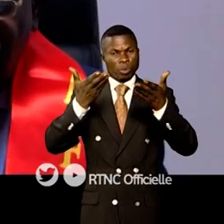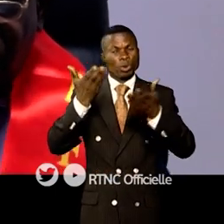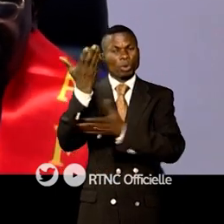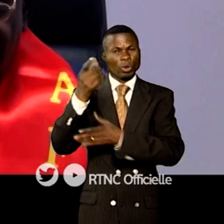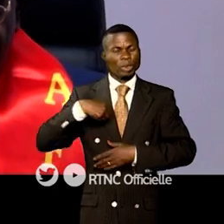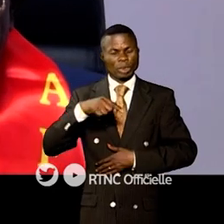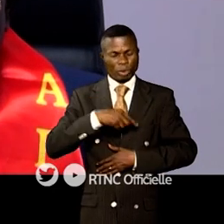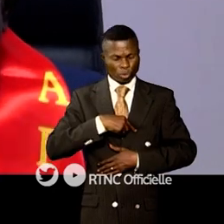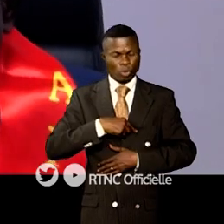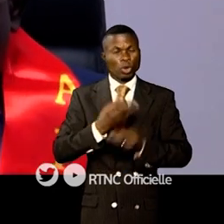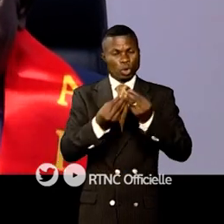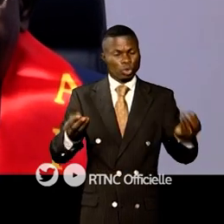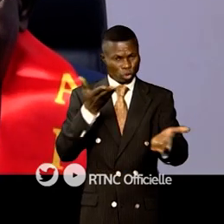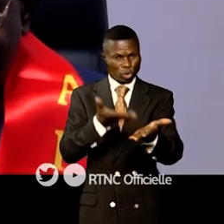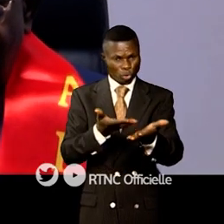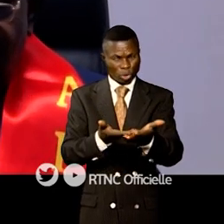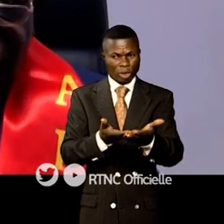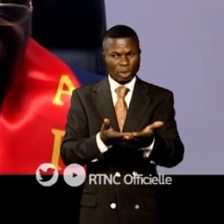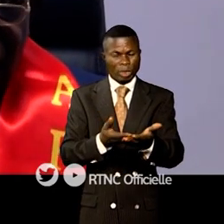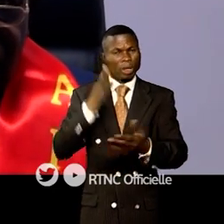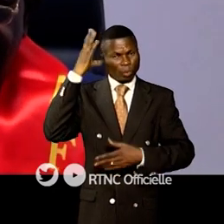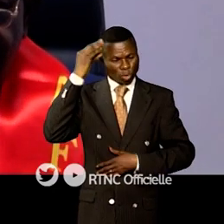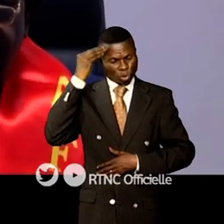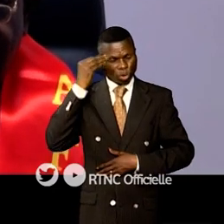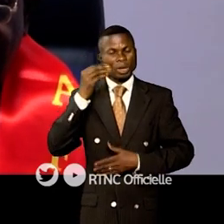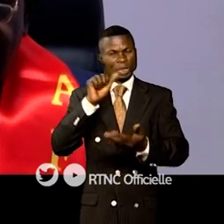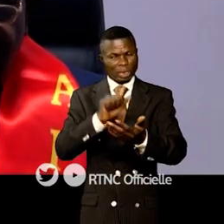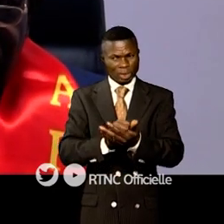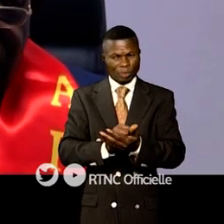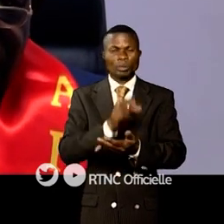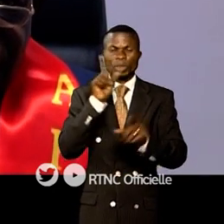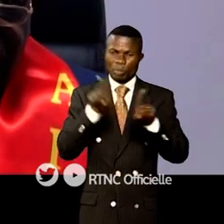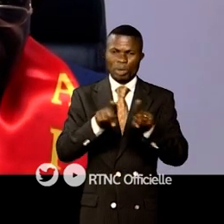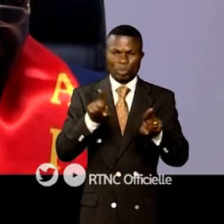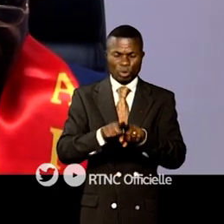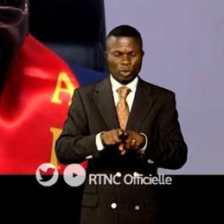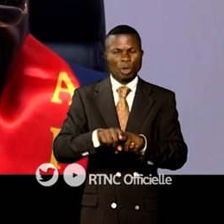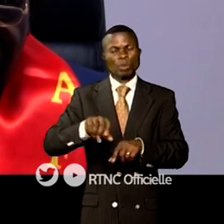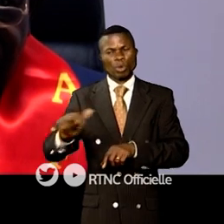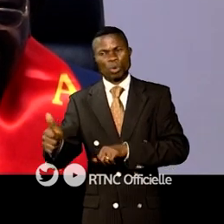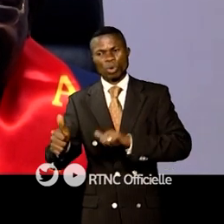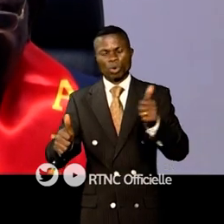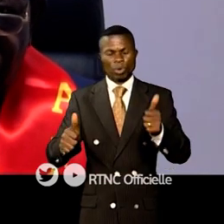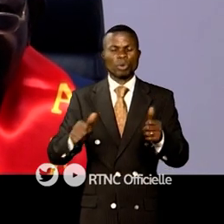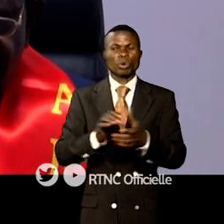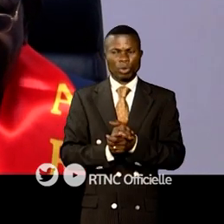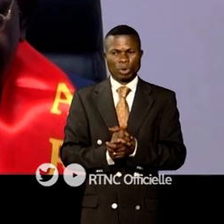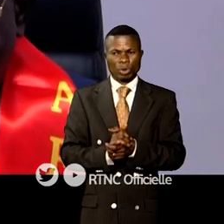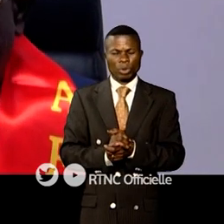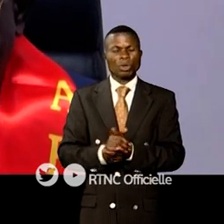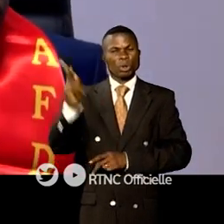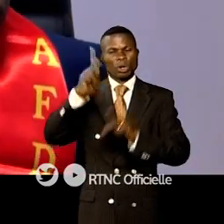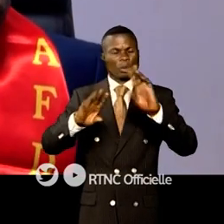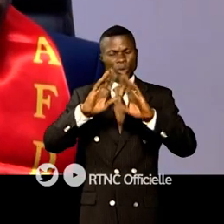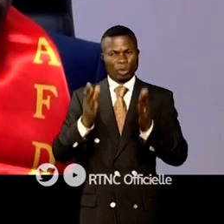sommes retrouvés. Je l'espère également que c'est également pareil pour la